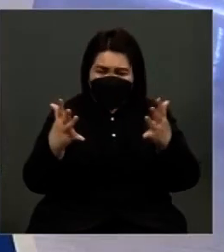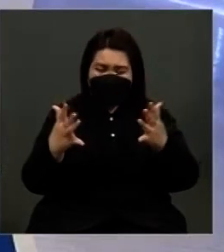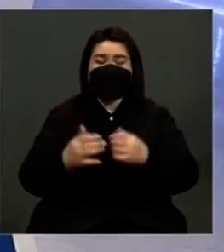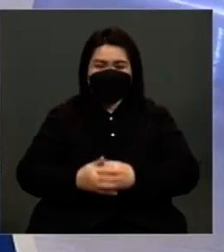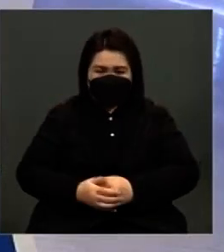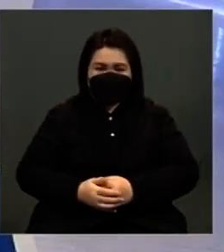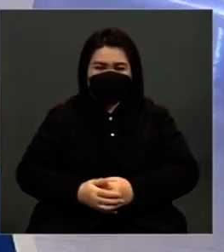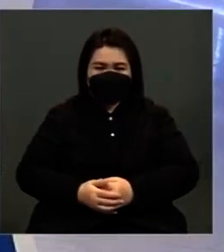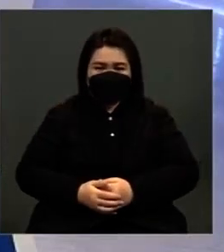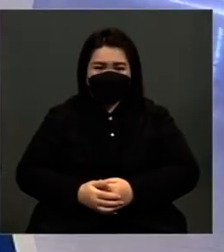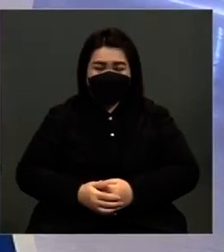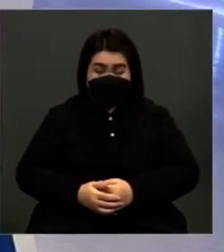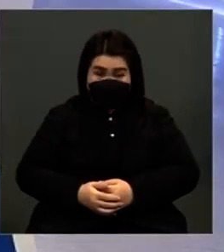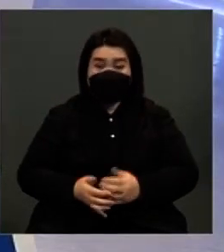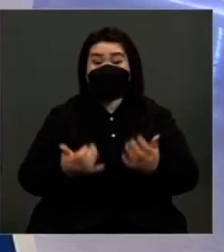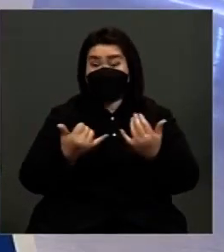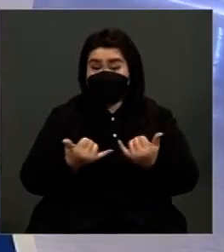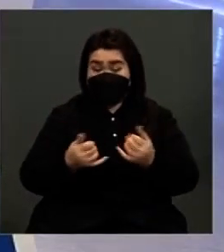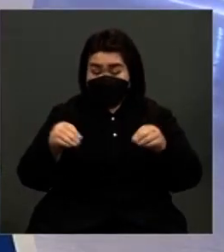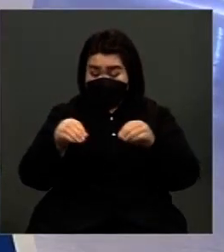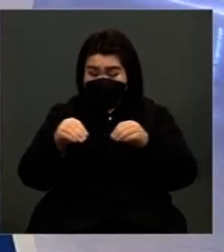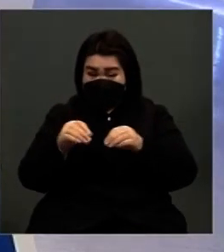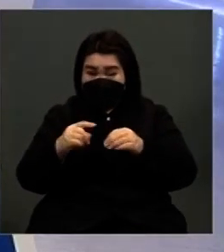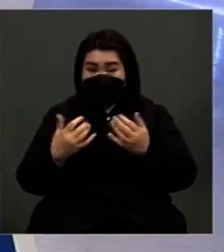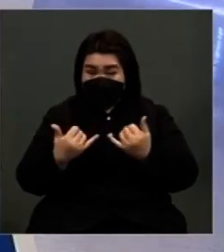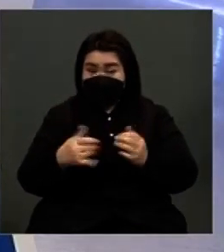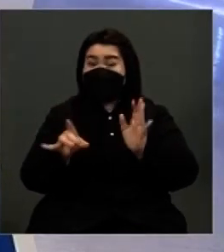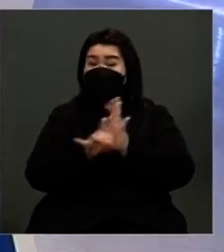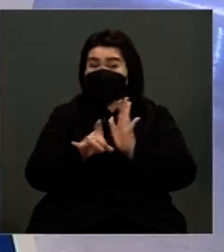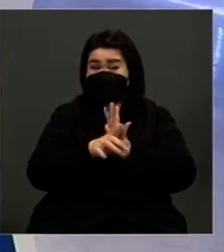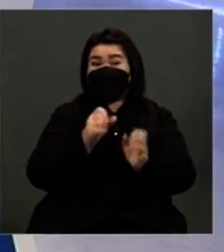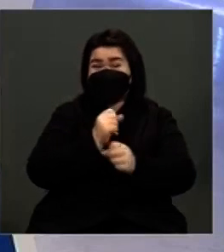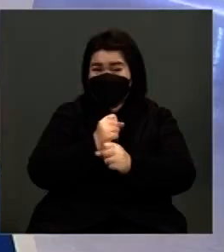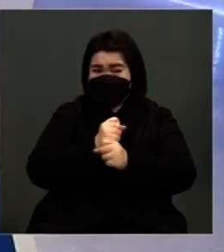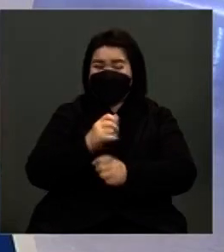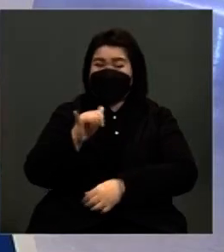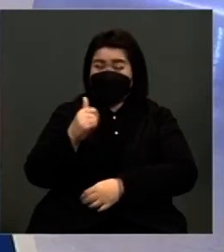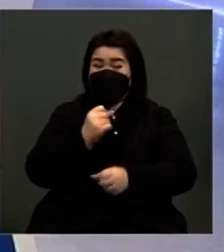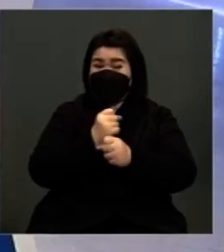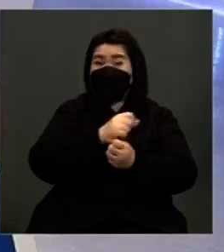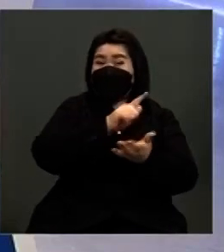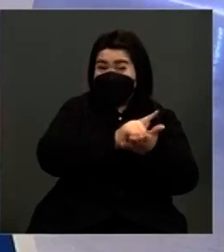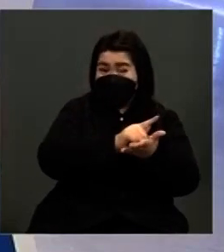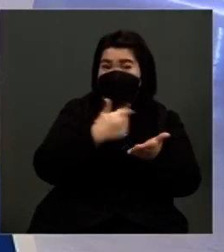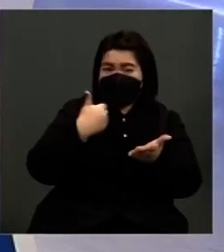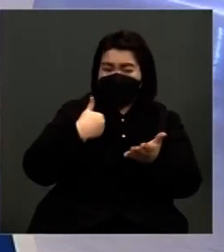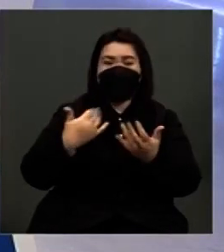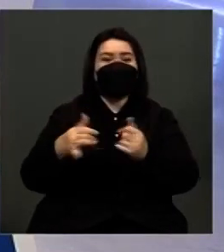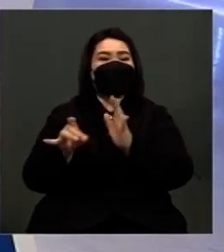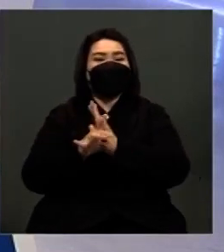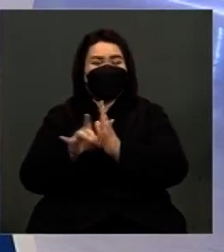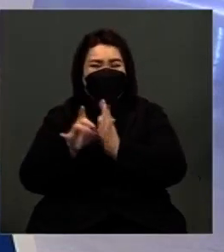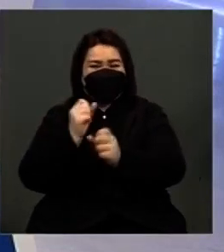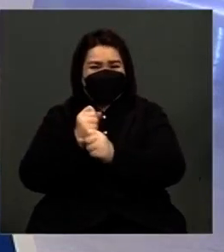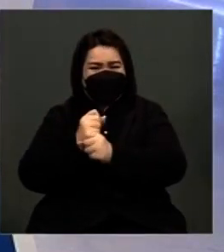ี่มาดูบรรยากาศการเดินทางกันบ้างคุณผู้ชมค่ะนับถอยหลังอีกแค่วันเดียวคือวันนี้หลายคนอาจจะลากันไปแล้วหรือว่าทำงานเป็นวันสุดท้ายตอนเย็น